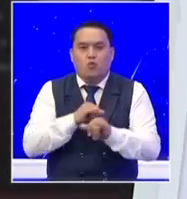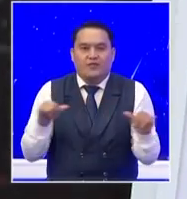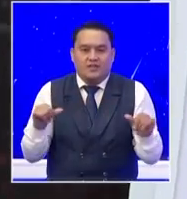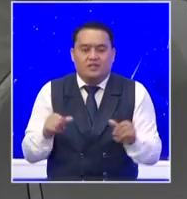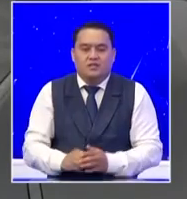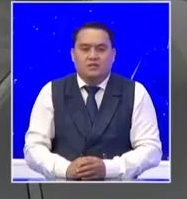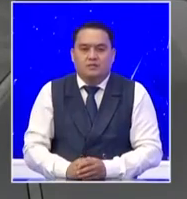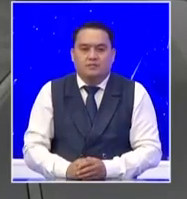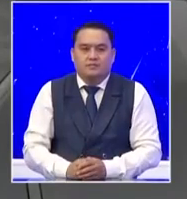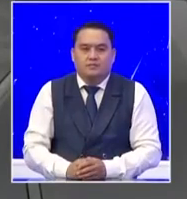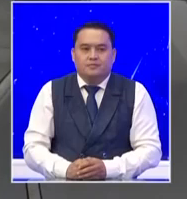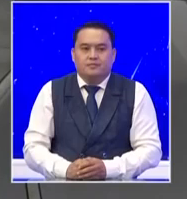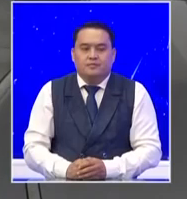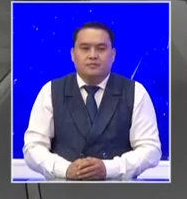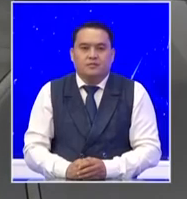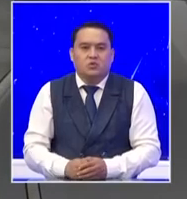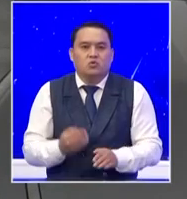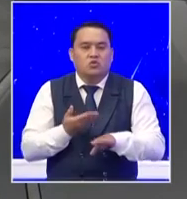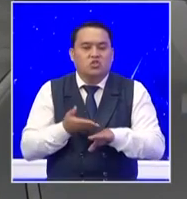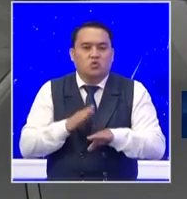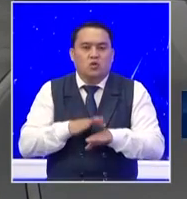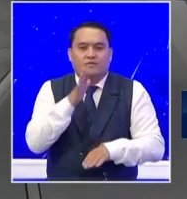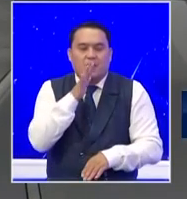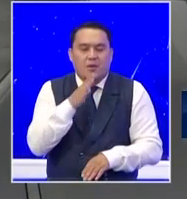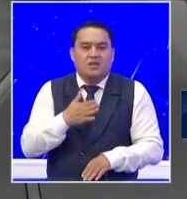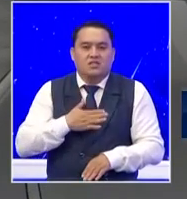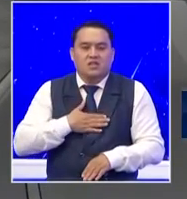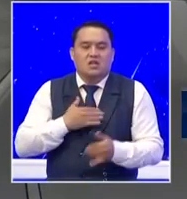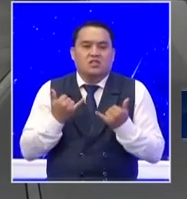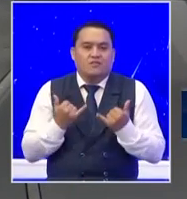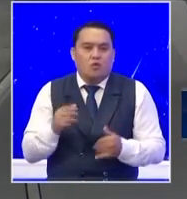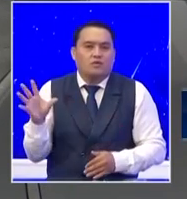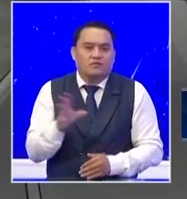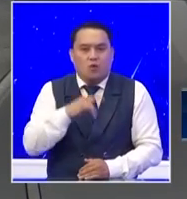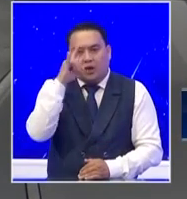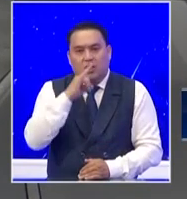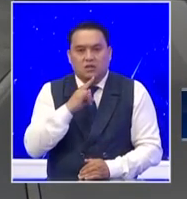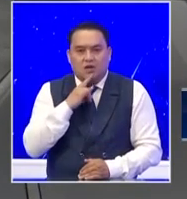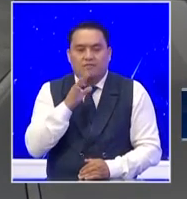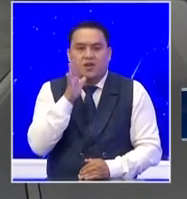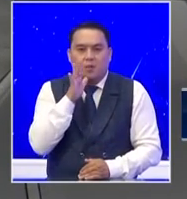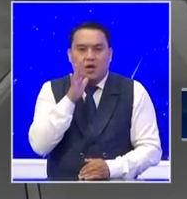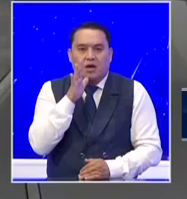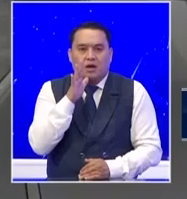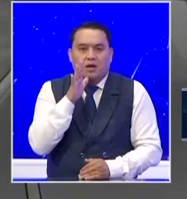базу. Несмотря на такое тяжелое время для всего Казахстана в период